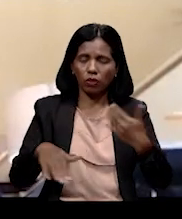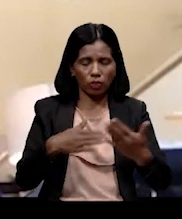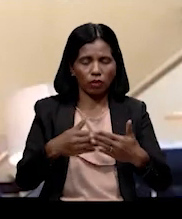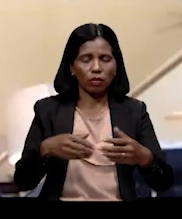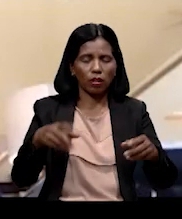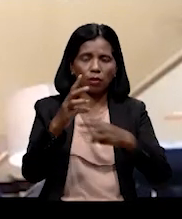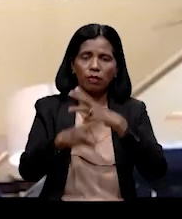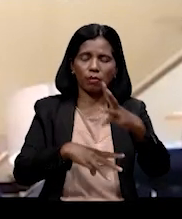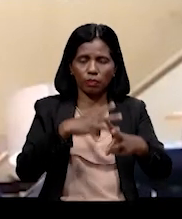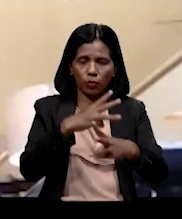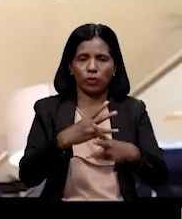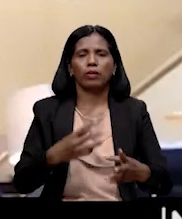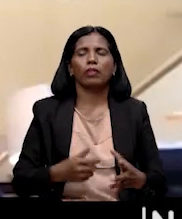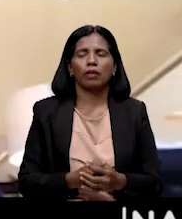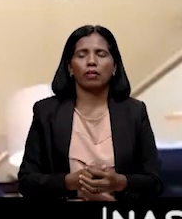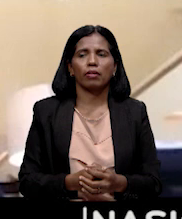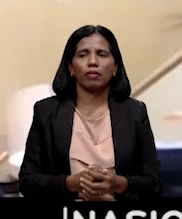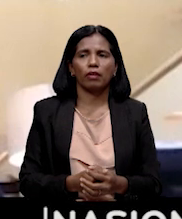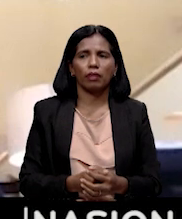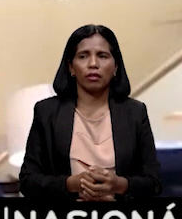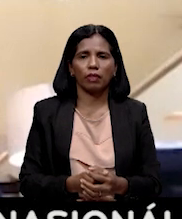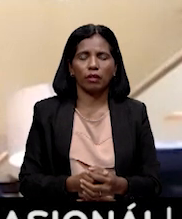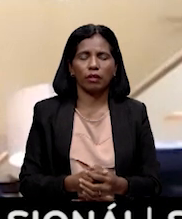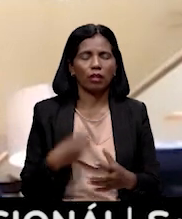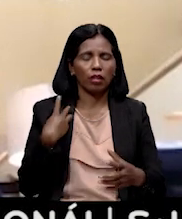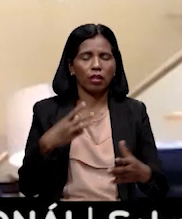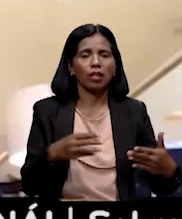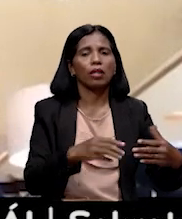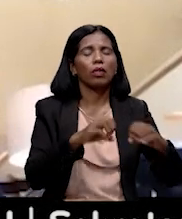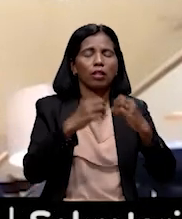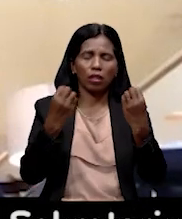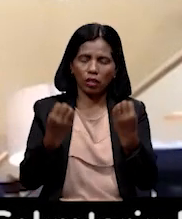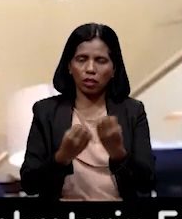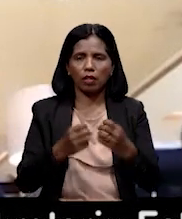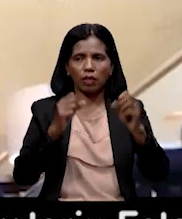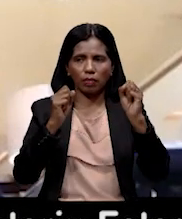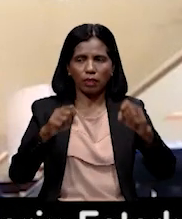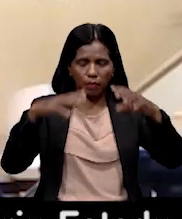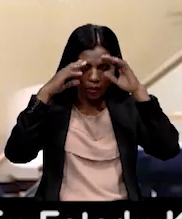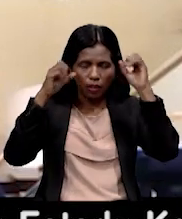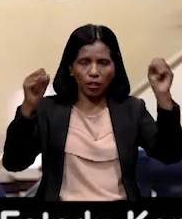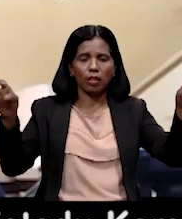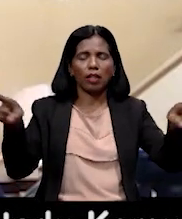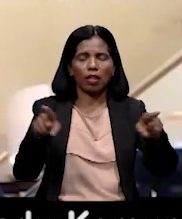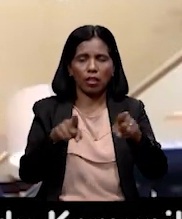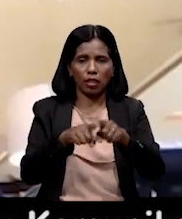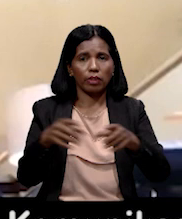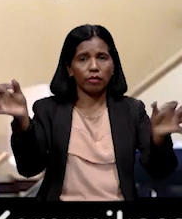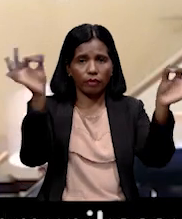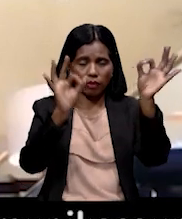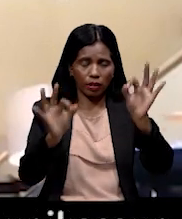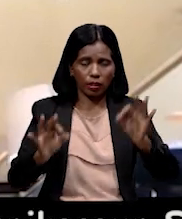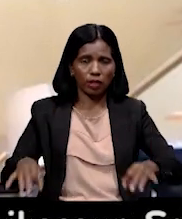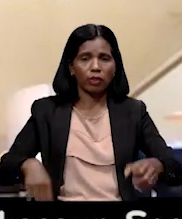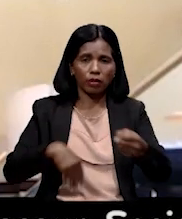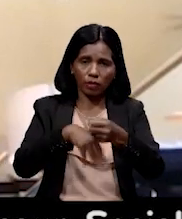italian fa organizzazione da collettiva ne be presidente dar sai presidenti mos decision